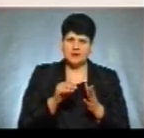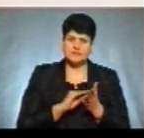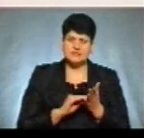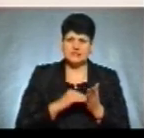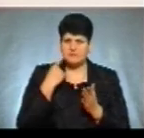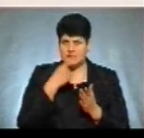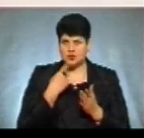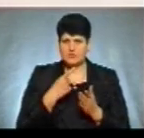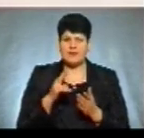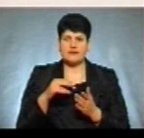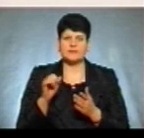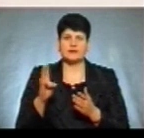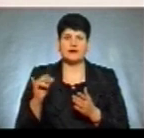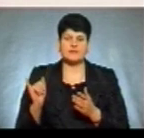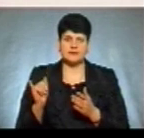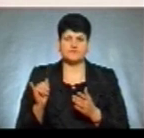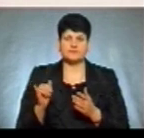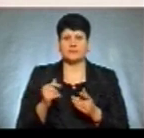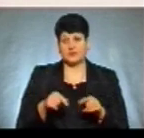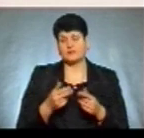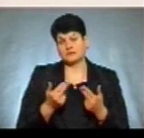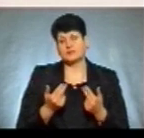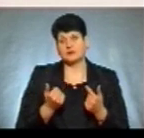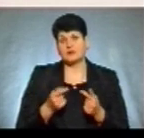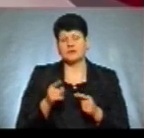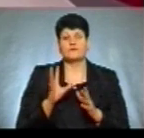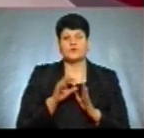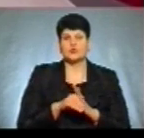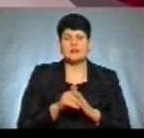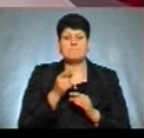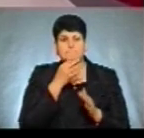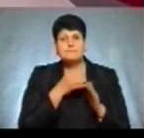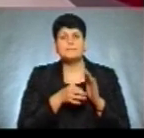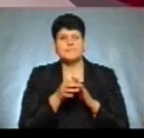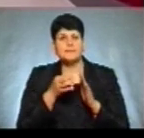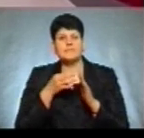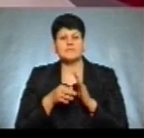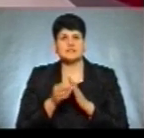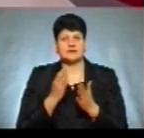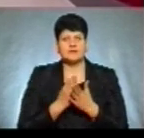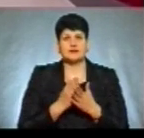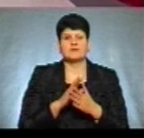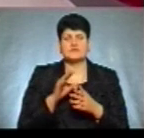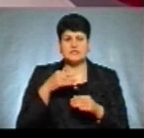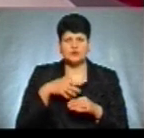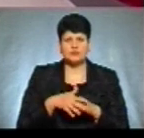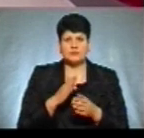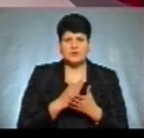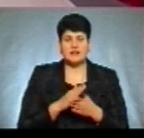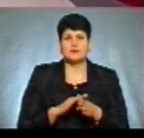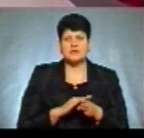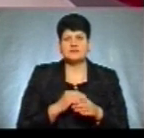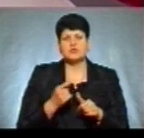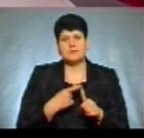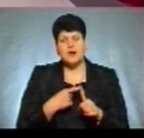дані? Чи так, звісно, включається, вноситься, ну, в принципі, там підказки, все інтерактивно, все дуже зрозуміло, вноситься прізвище, ім'я, по